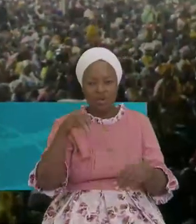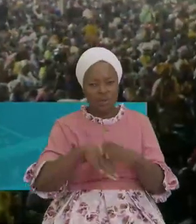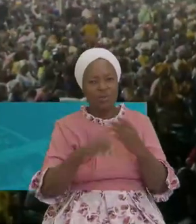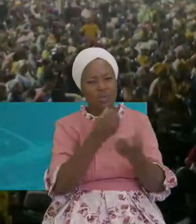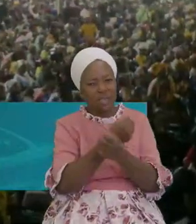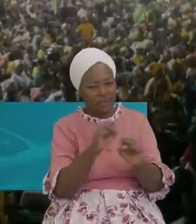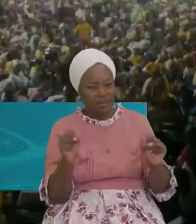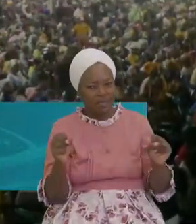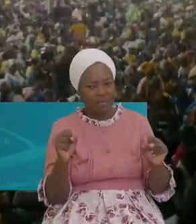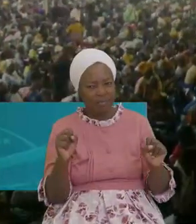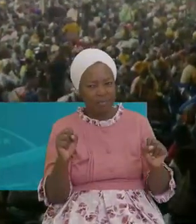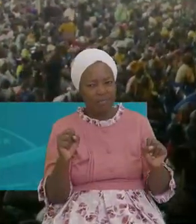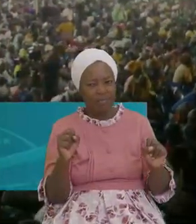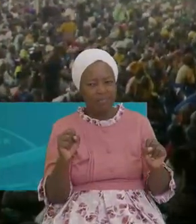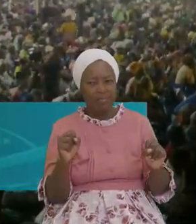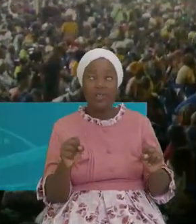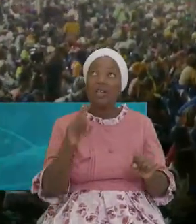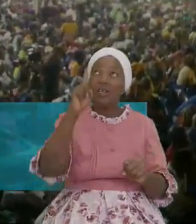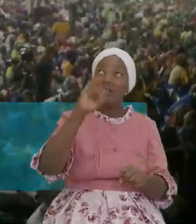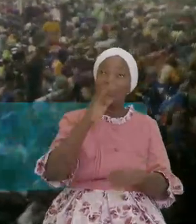Il t'appelle au salut.